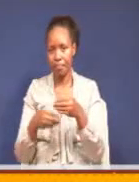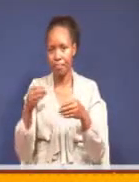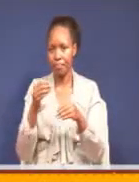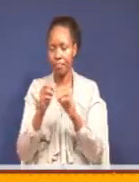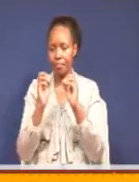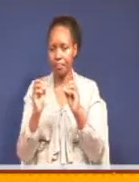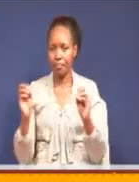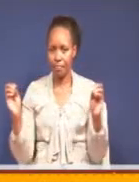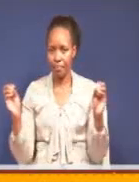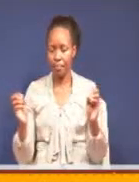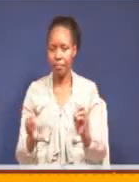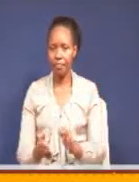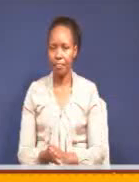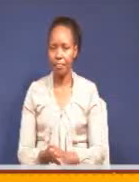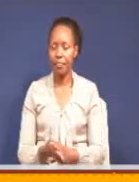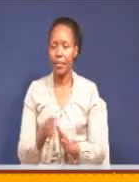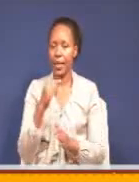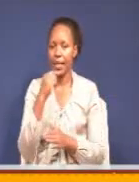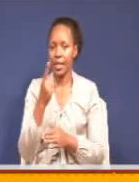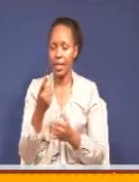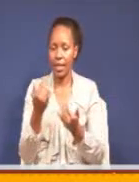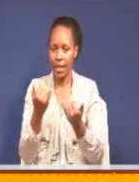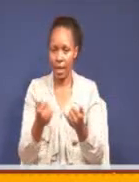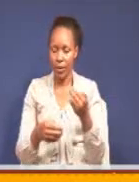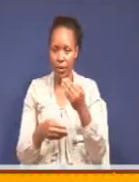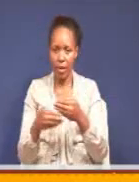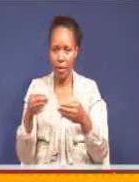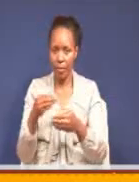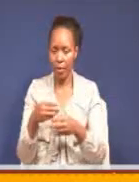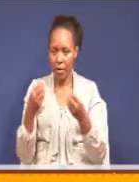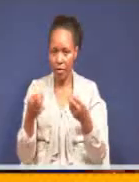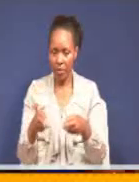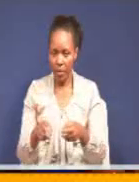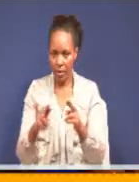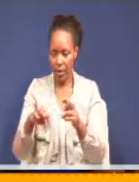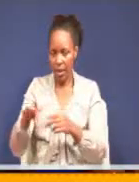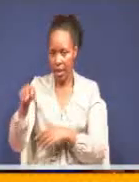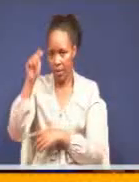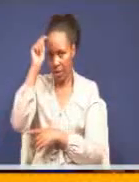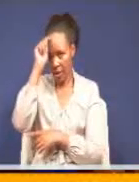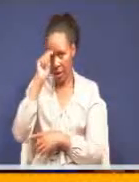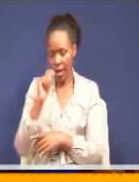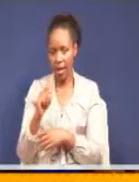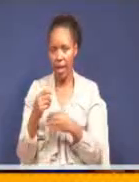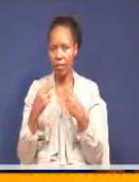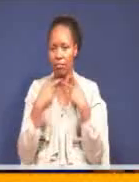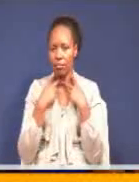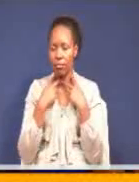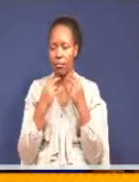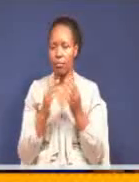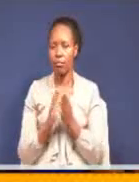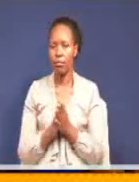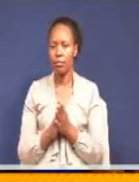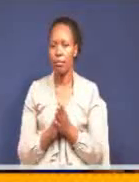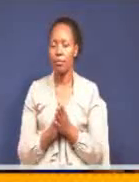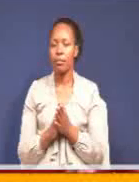kia Tharaka. Gata ya kigwa ukagita kwa wakibuwa barabara nyingi, kaunti ya Tharaka Nithi, na wakabukuwa mite. Na